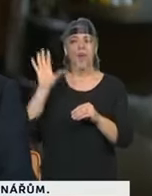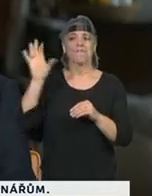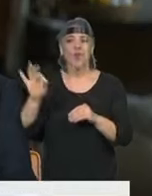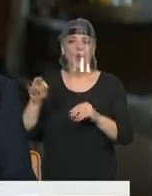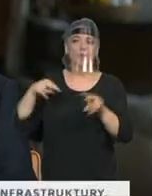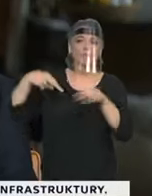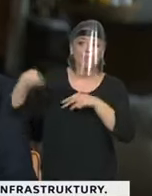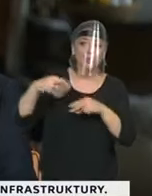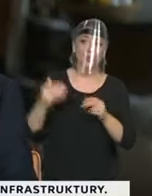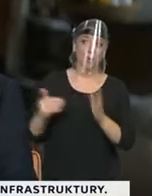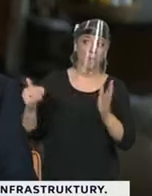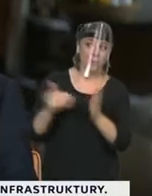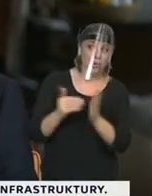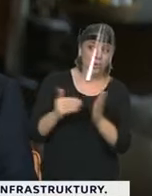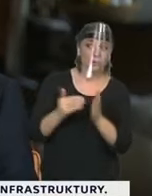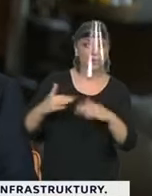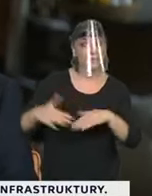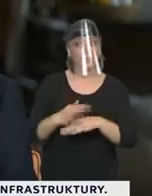něco nepotřebují.